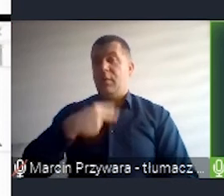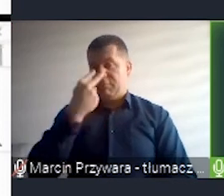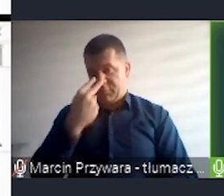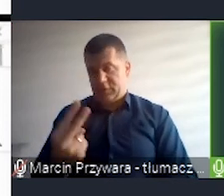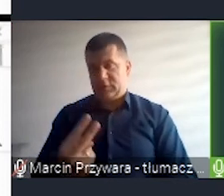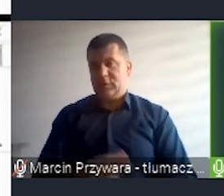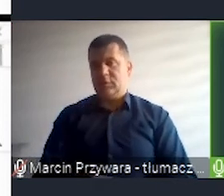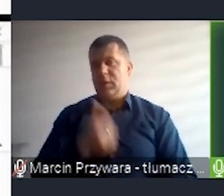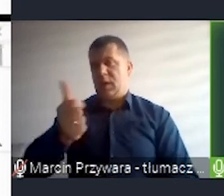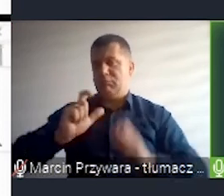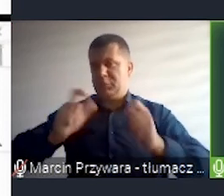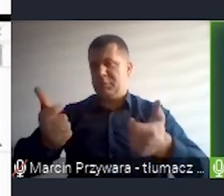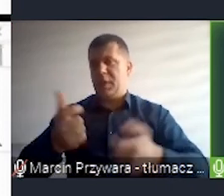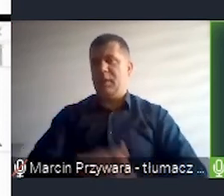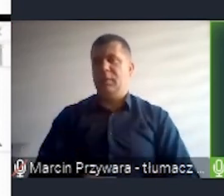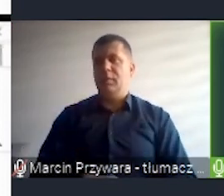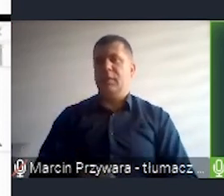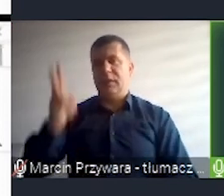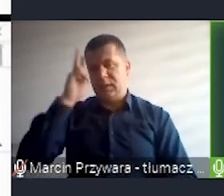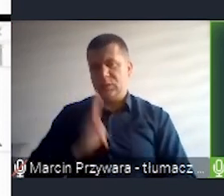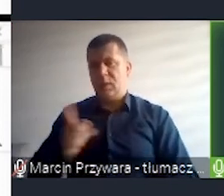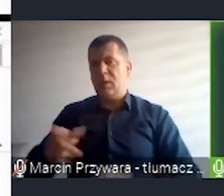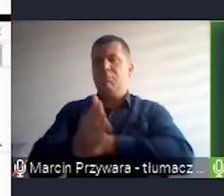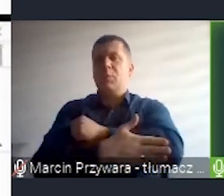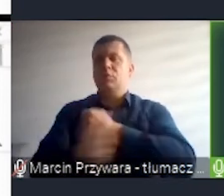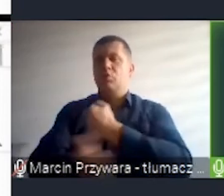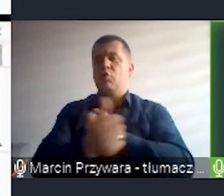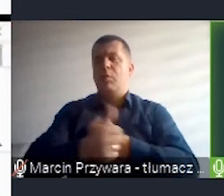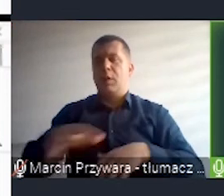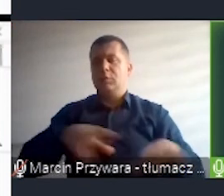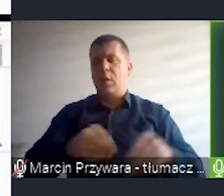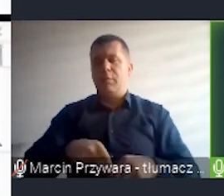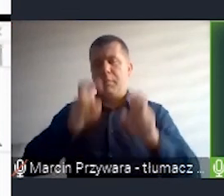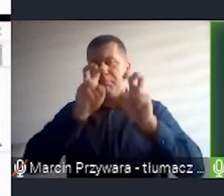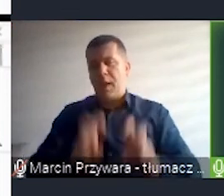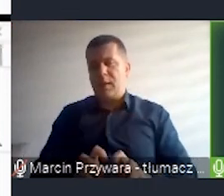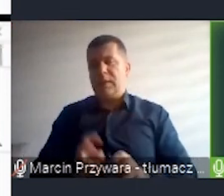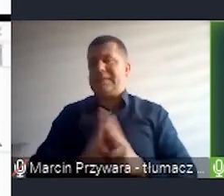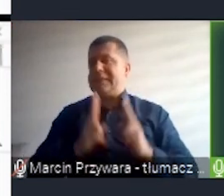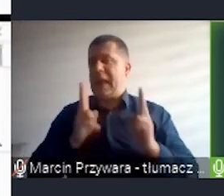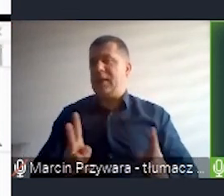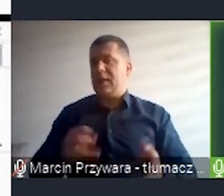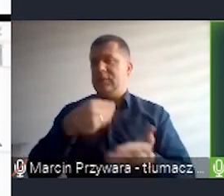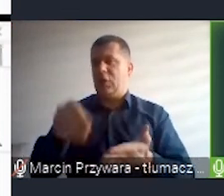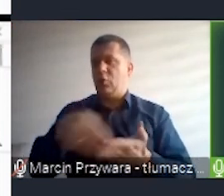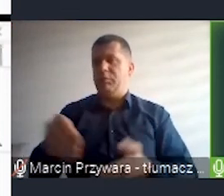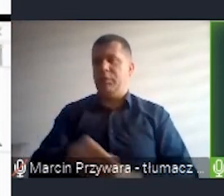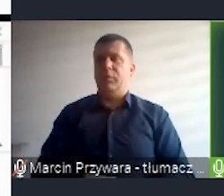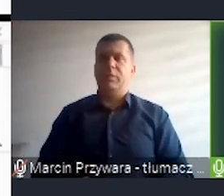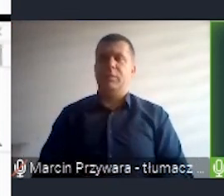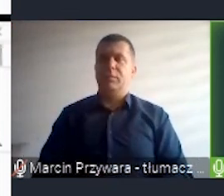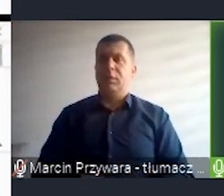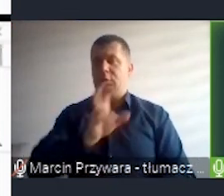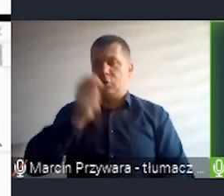taki jeden przypadek i instytucja na podstawie dokumentu księgowego badała zakres zakupów.